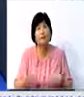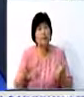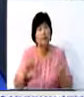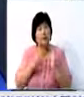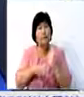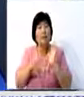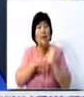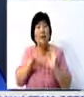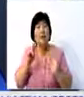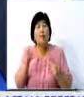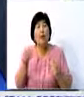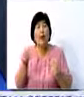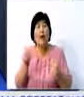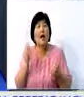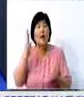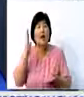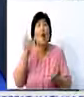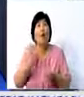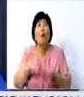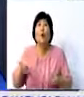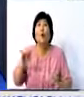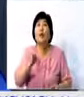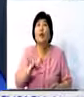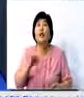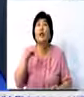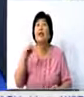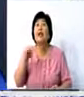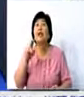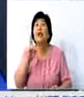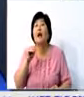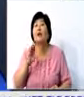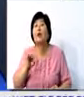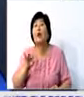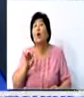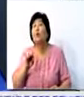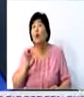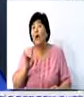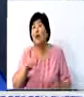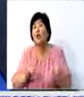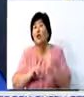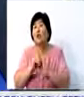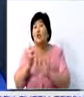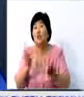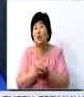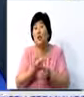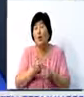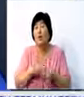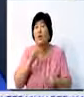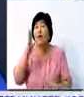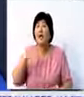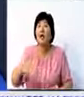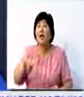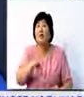миллиондай қаржы керек деп тұр. Енді республикалық индикаторға жету үшін бұл бағытта енді алдағы уақыттарда біз республикалық осы